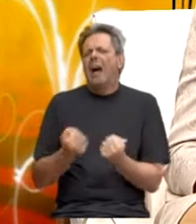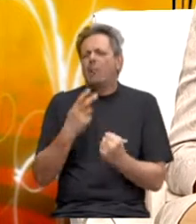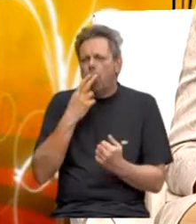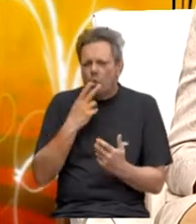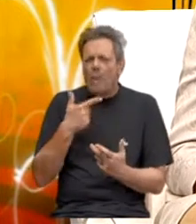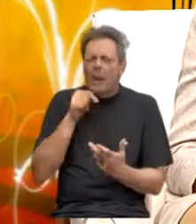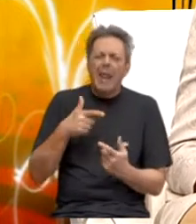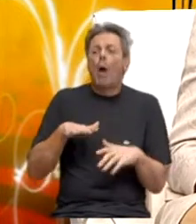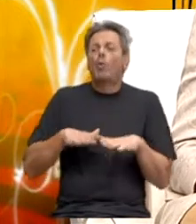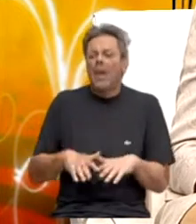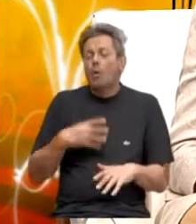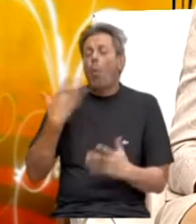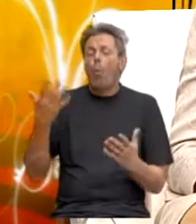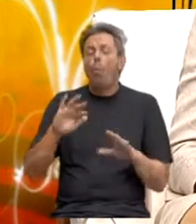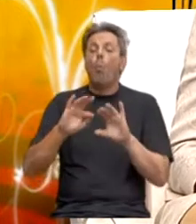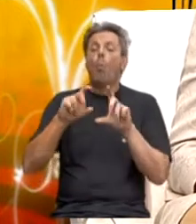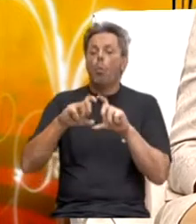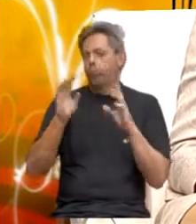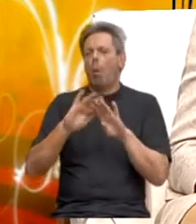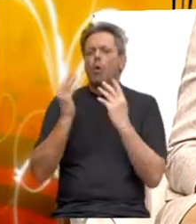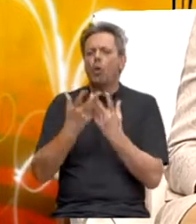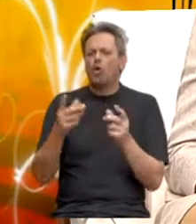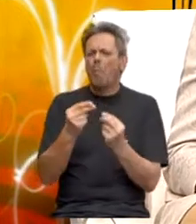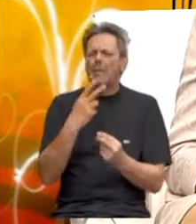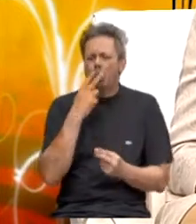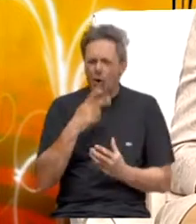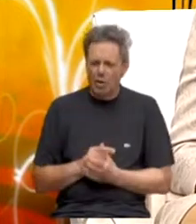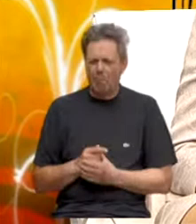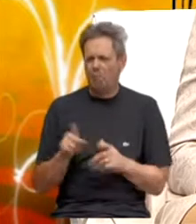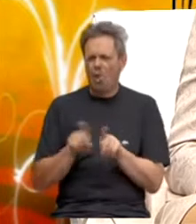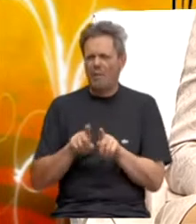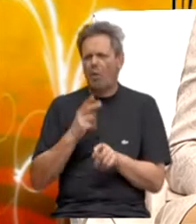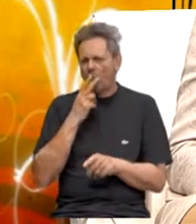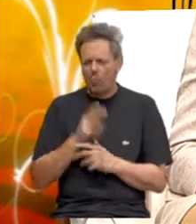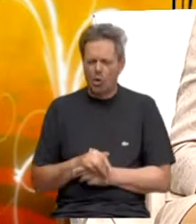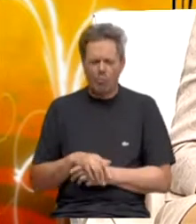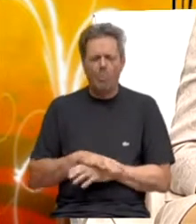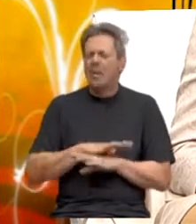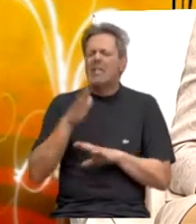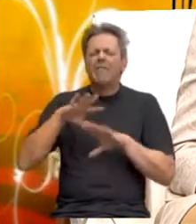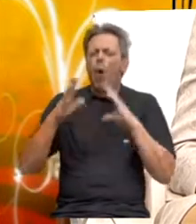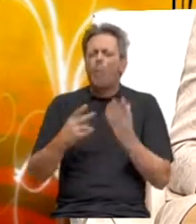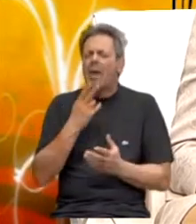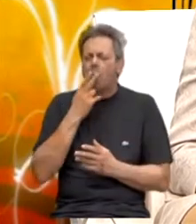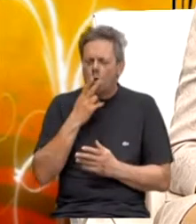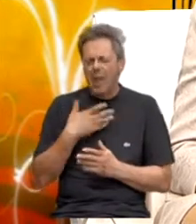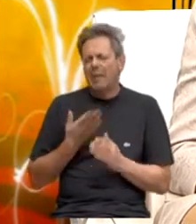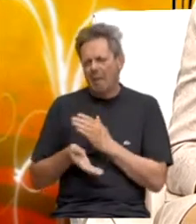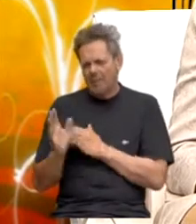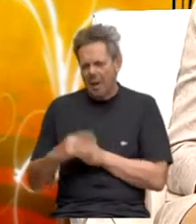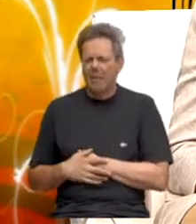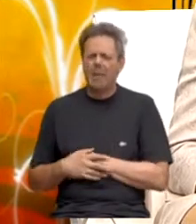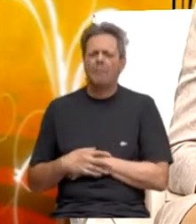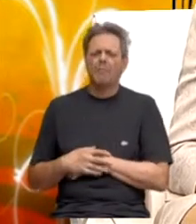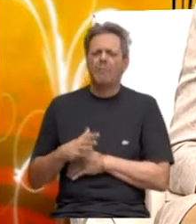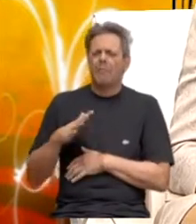prostoriji s pušačima, to je jednako štetno kao da pušite. Dakle, sve oblike pušenja cigareta treba izbjegavati. Prostorije koje su